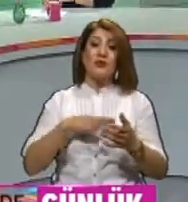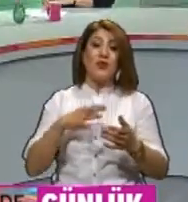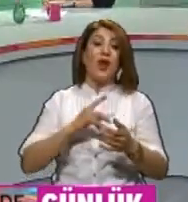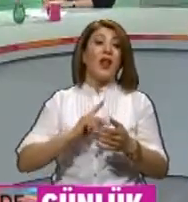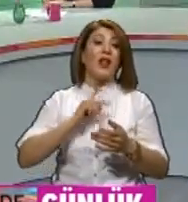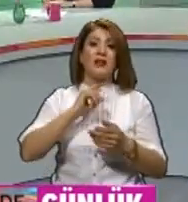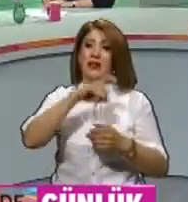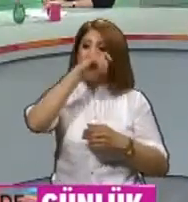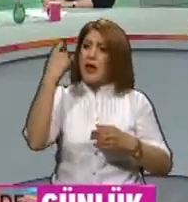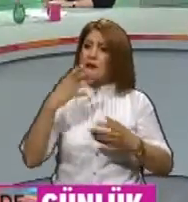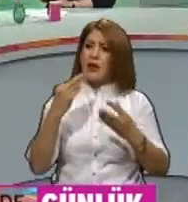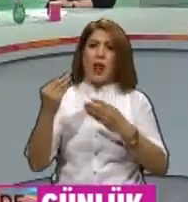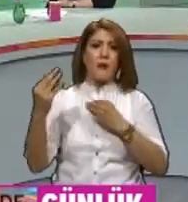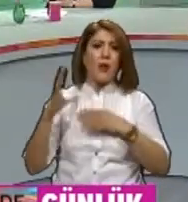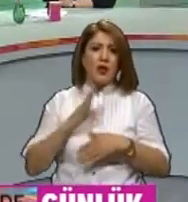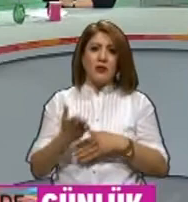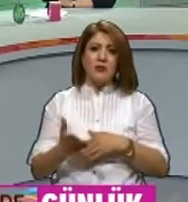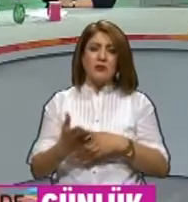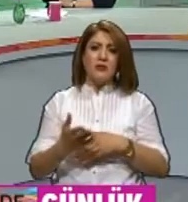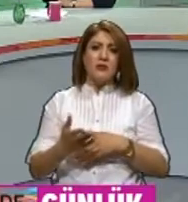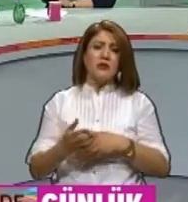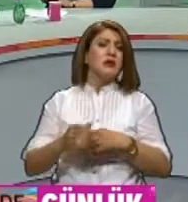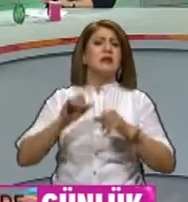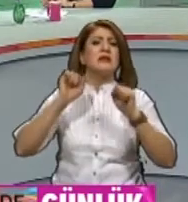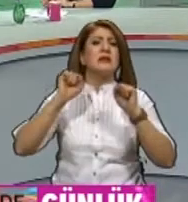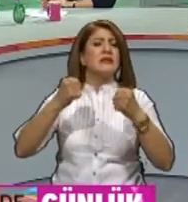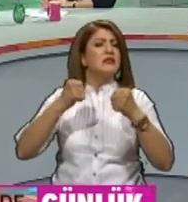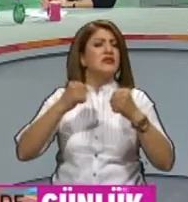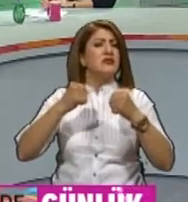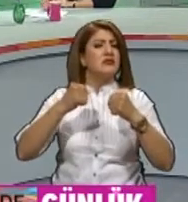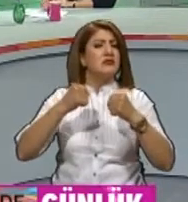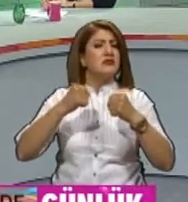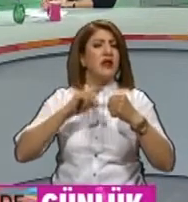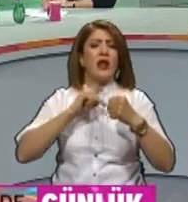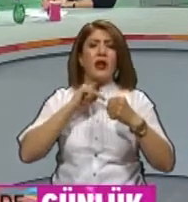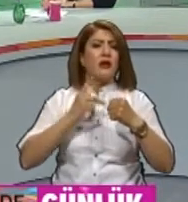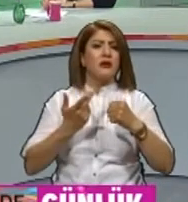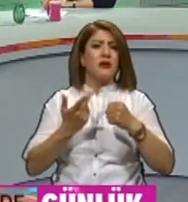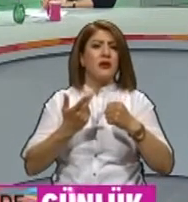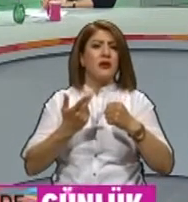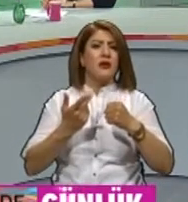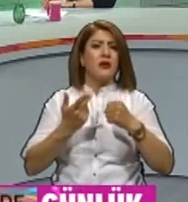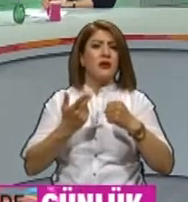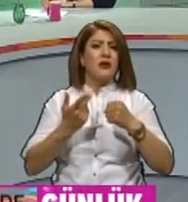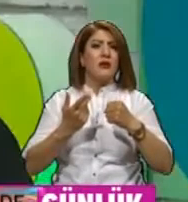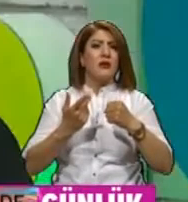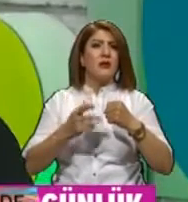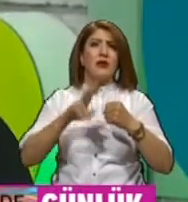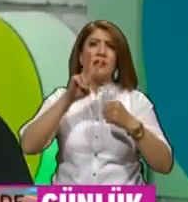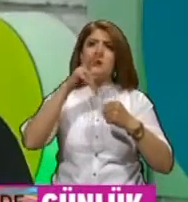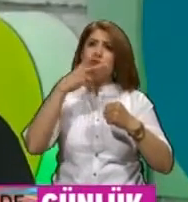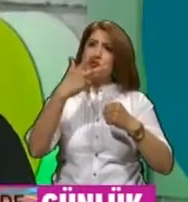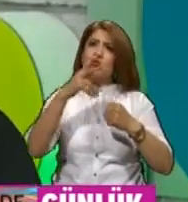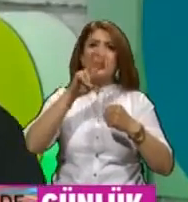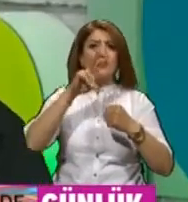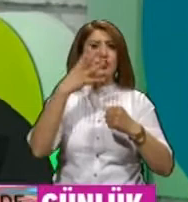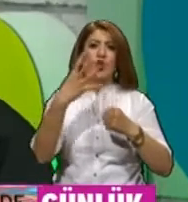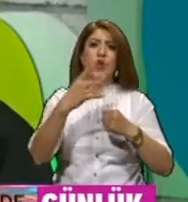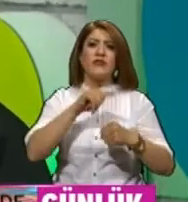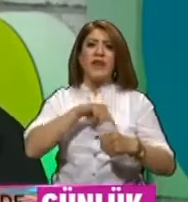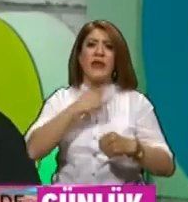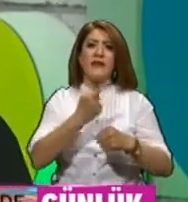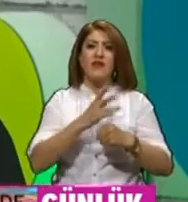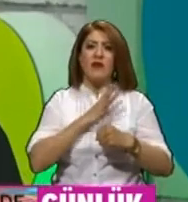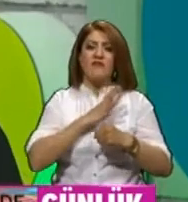Alanya'da. Kaç derece oluyor Alanya'da hava yaklaşık kışın? Şu an kışın hava sıcaklığı ortalama 23-24 derece. Harika. Deniz suyu da